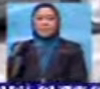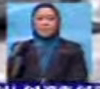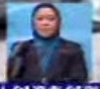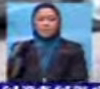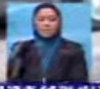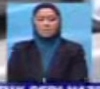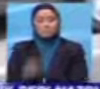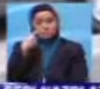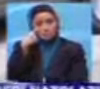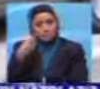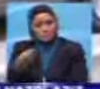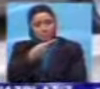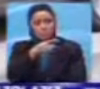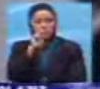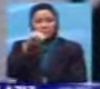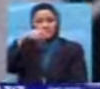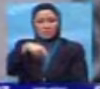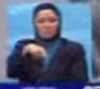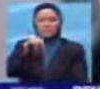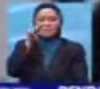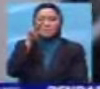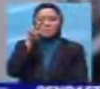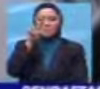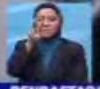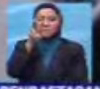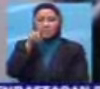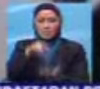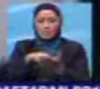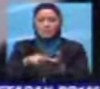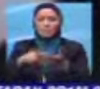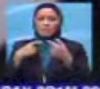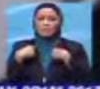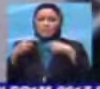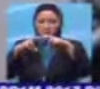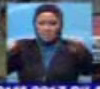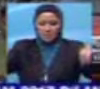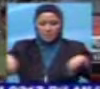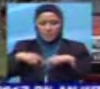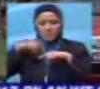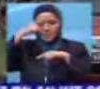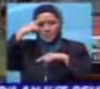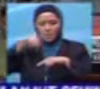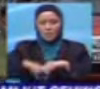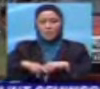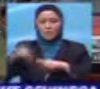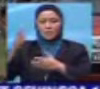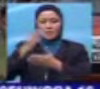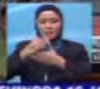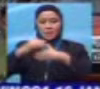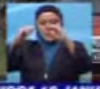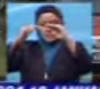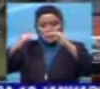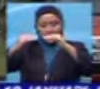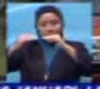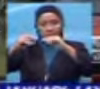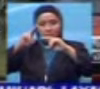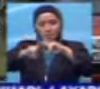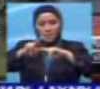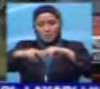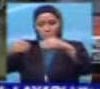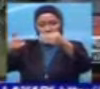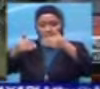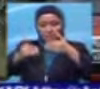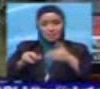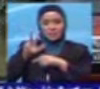Menariknya, MPV yang disifatkan sebagai kompak mempunyai ruang di barisan tempat duduk ketiga yang selesa kerana kedudukan bumbungnya